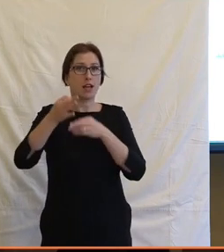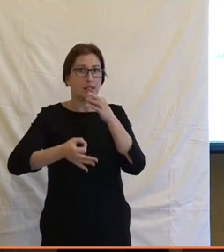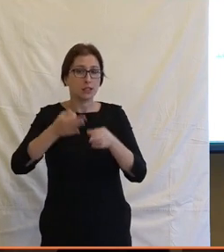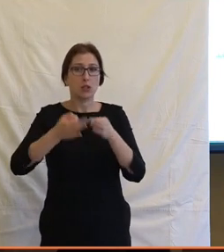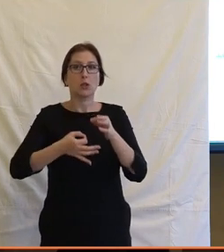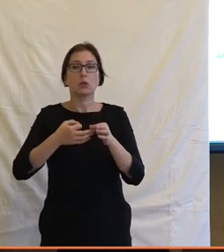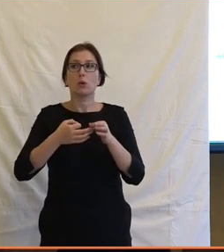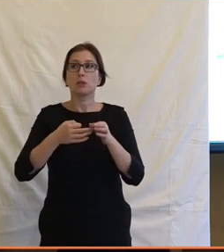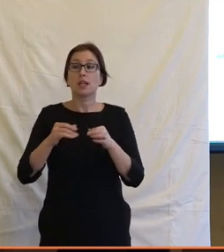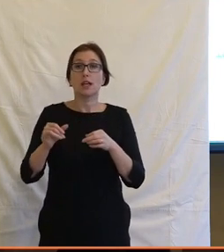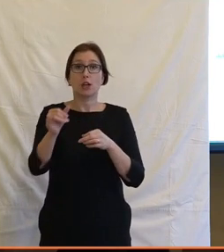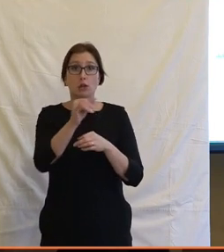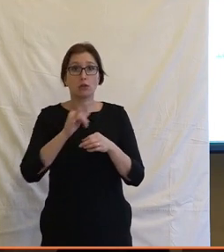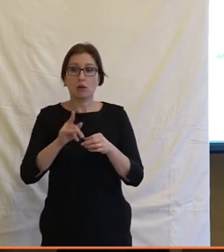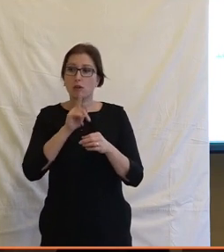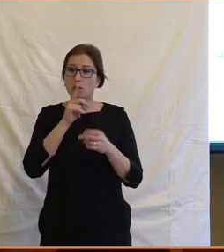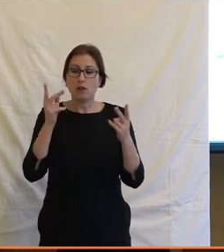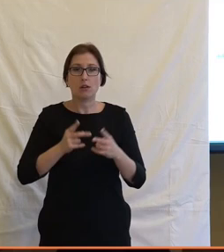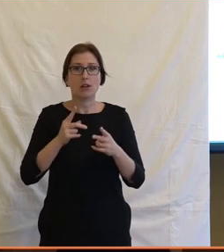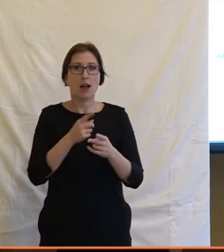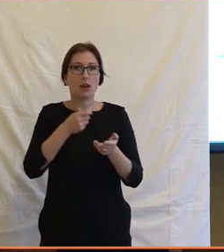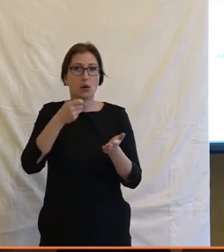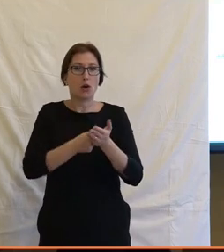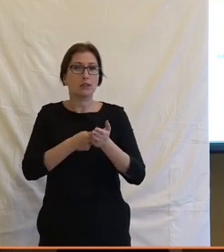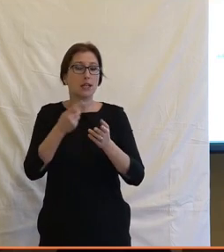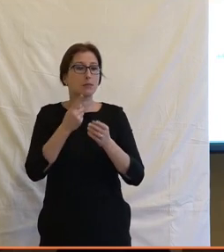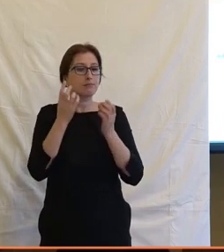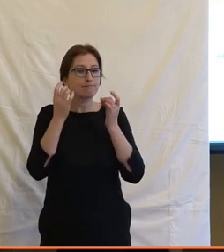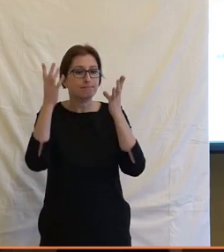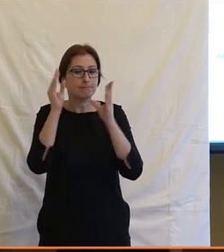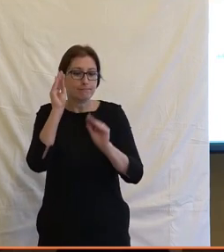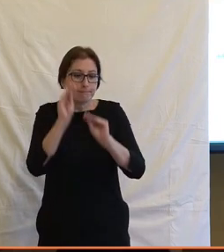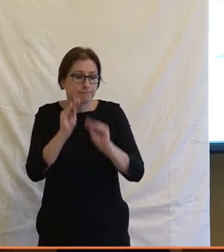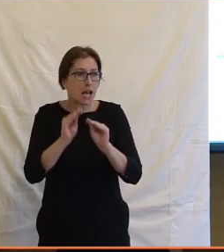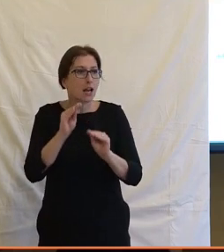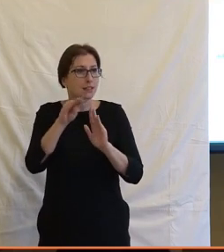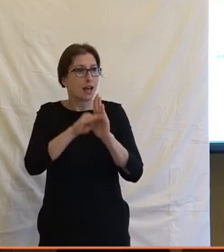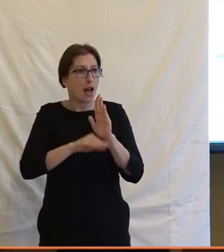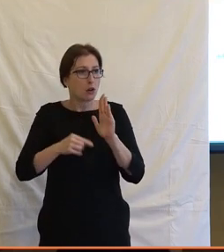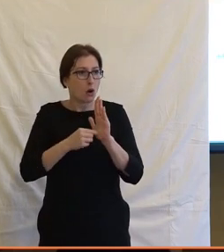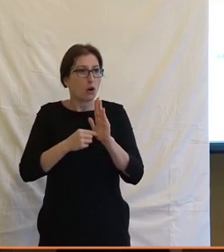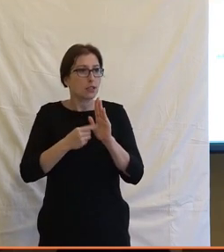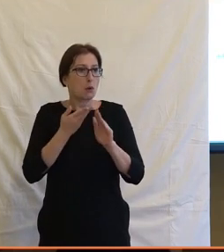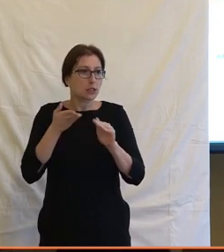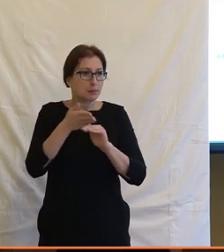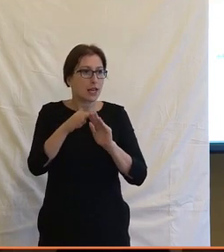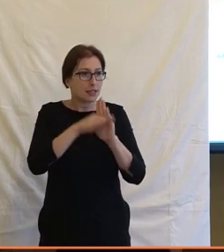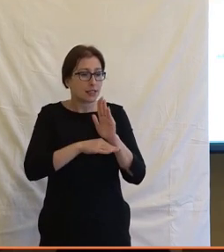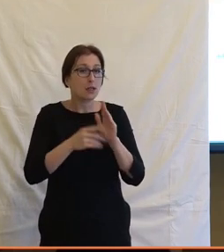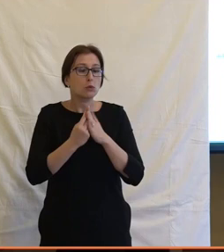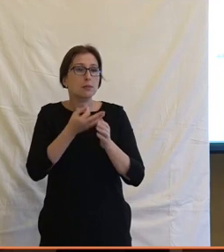které něco regulují nebo vytvářejí směrnice, se měly mnohem víc bavit s uživateli a s těmi, kdo to